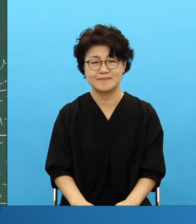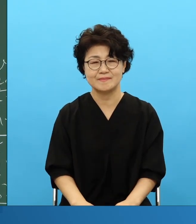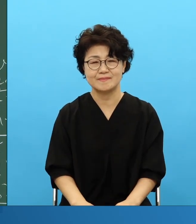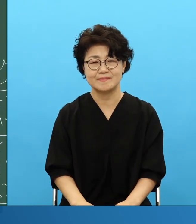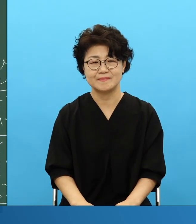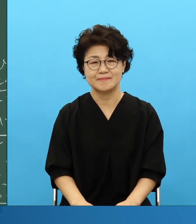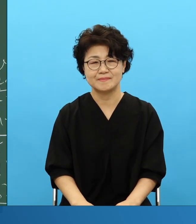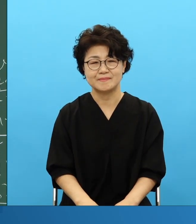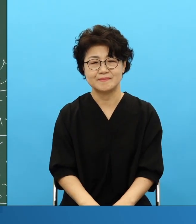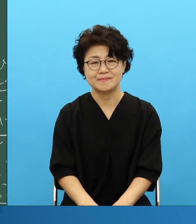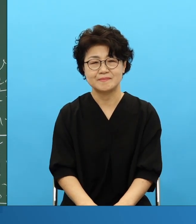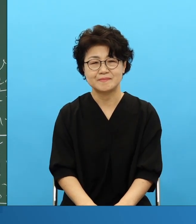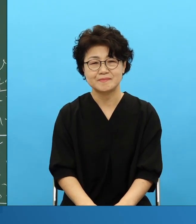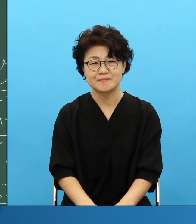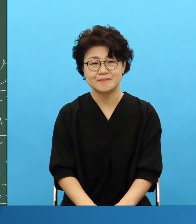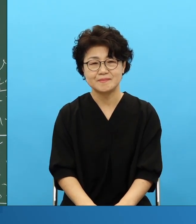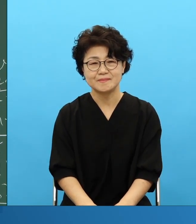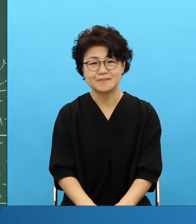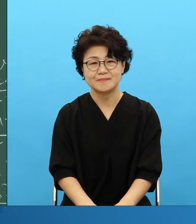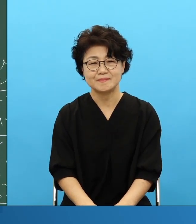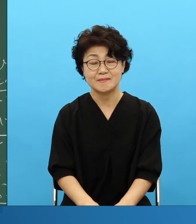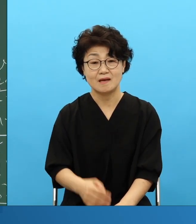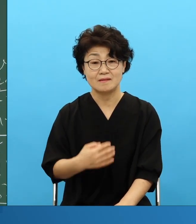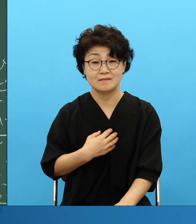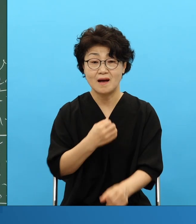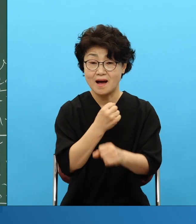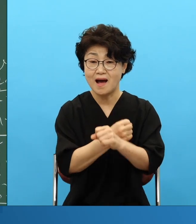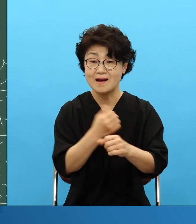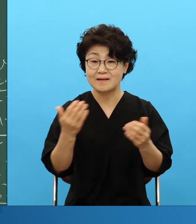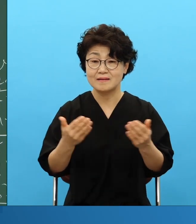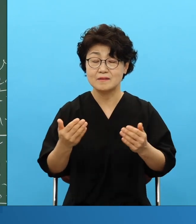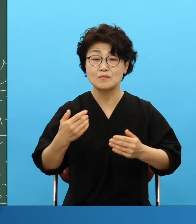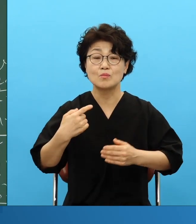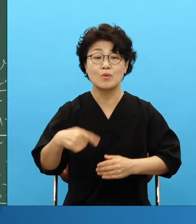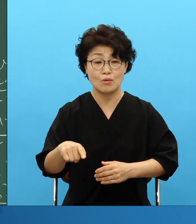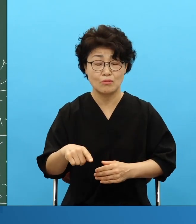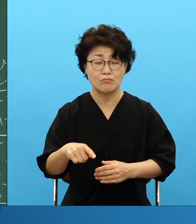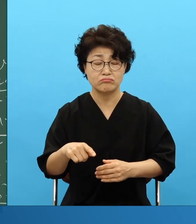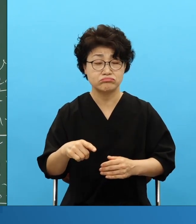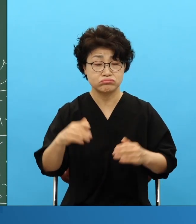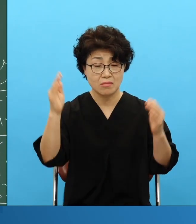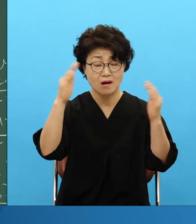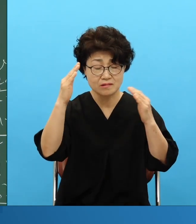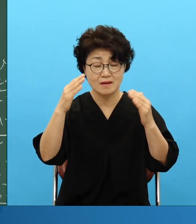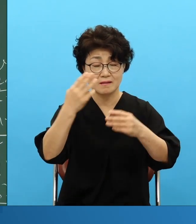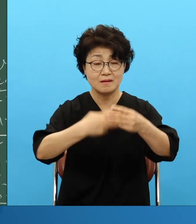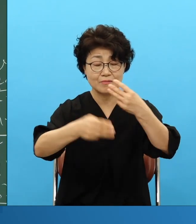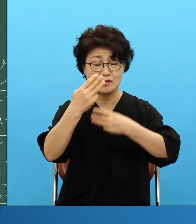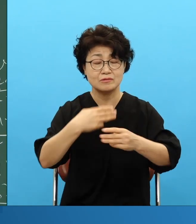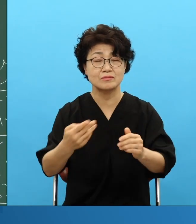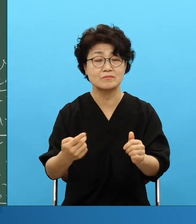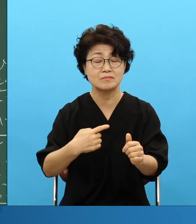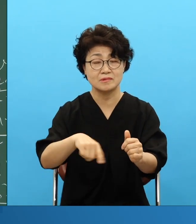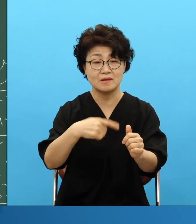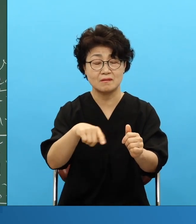pray. 그거 해줘야지. 그거 말고 내가 할 게 뭐 있습니까? That's what we must do. What else should I be doing? 그랬더니